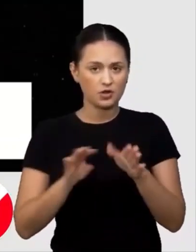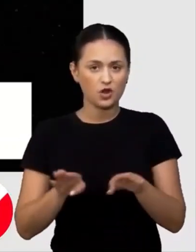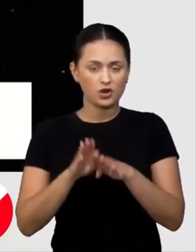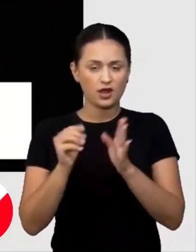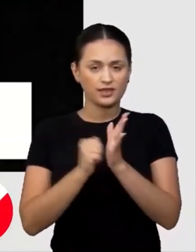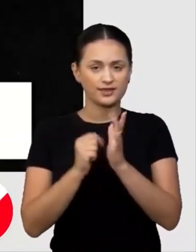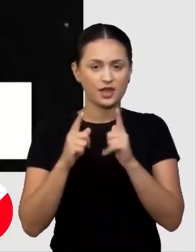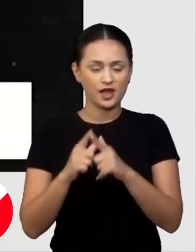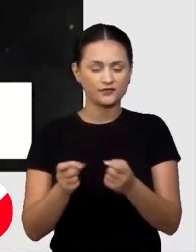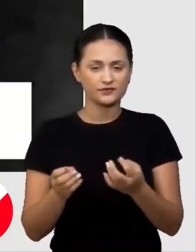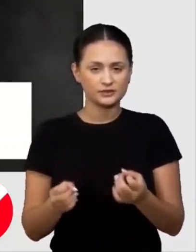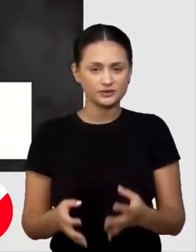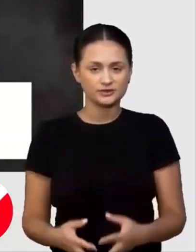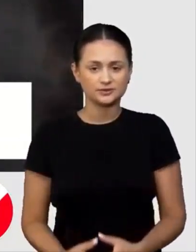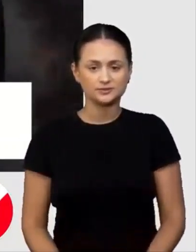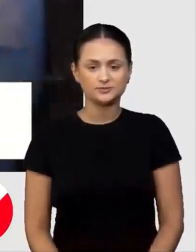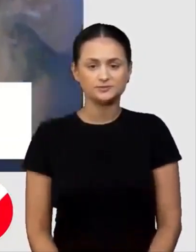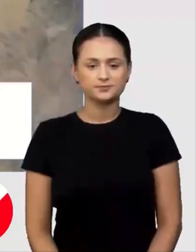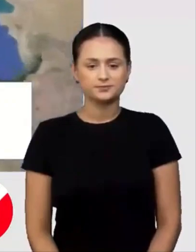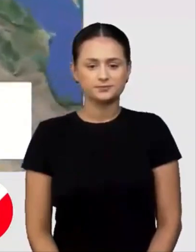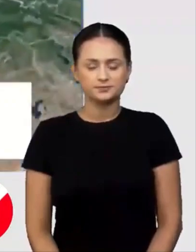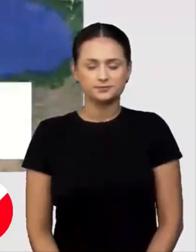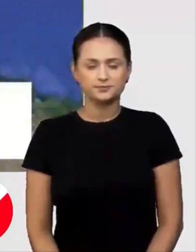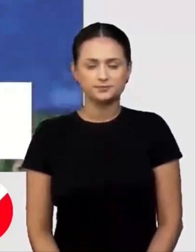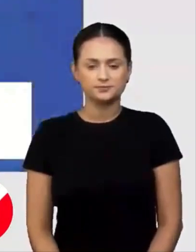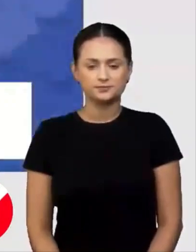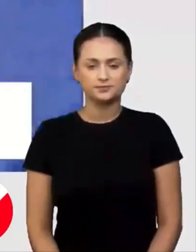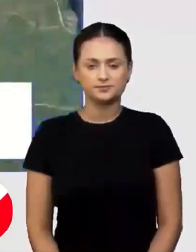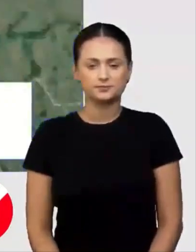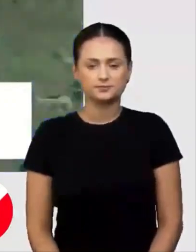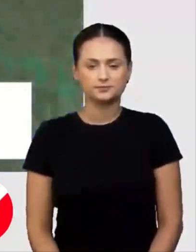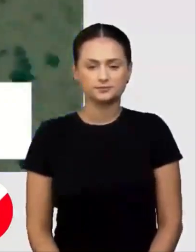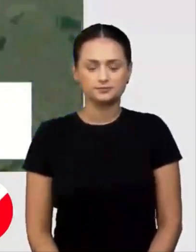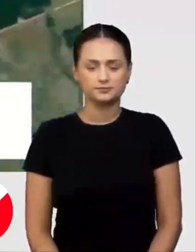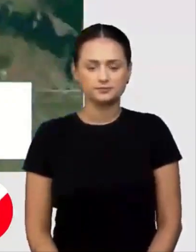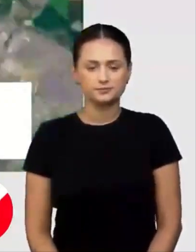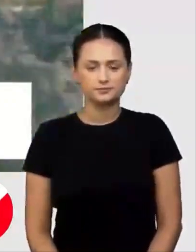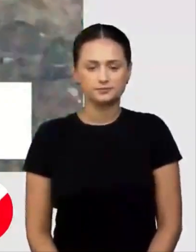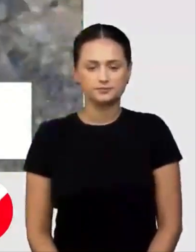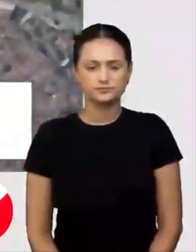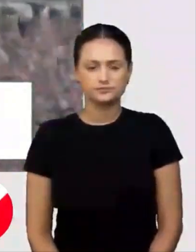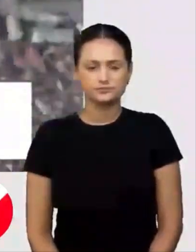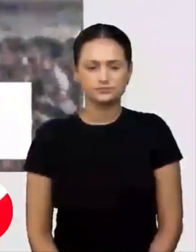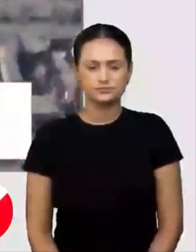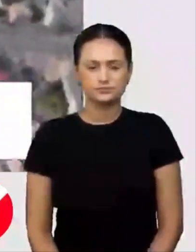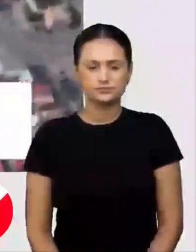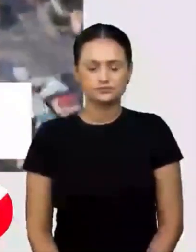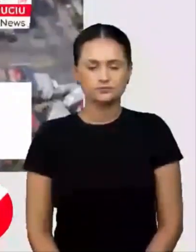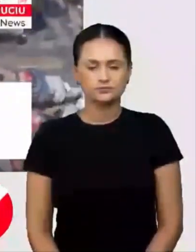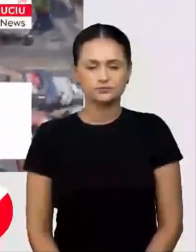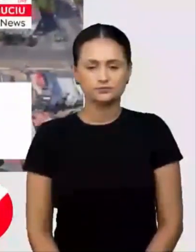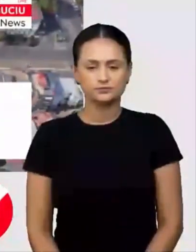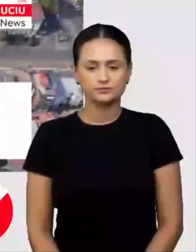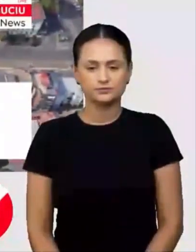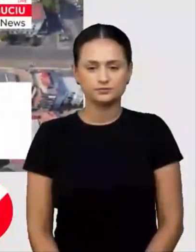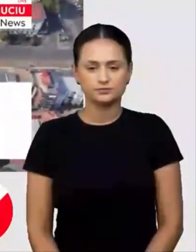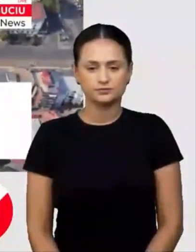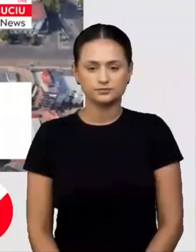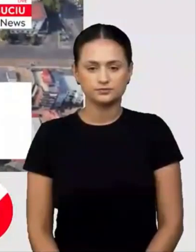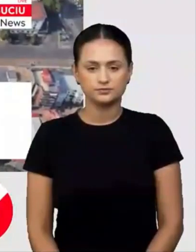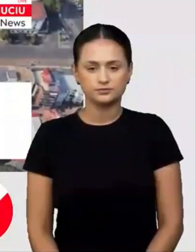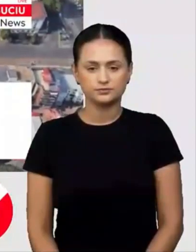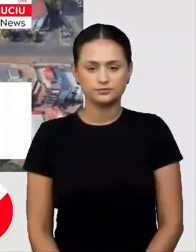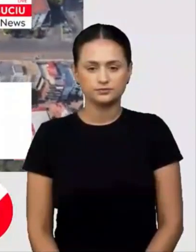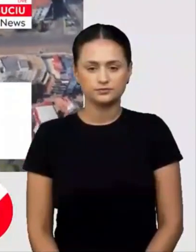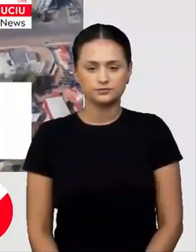Laura Buciu editura lef news Bine te am găsit Laura spune mi cine era pacientul și care era starea lui este vorba